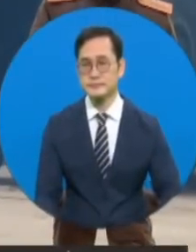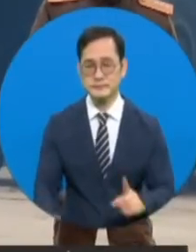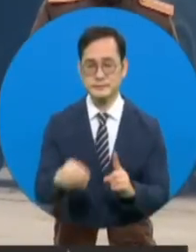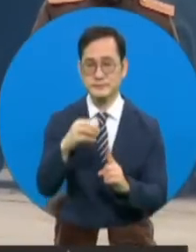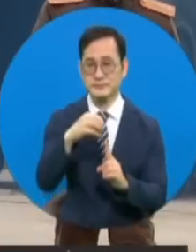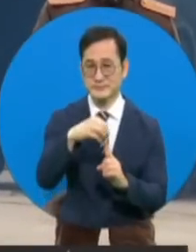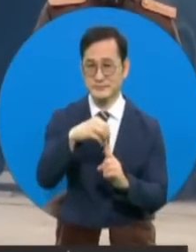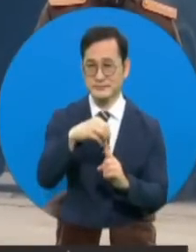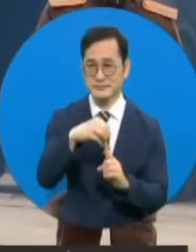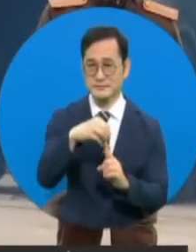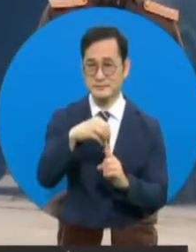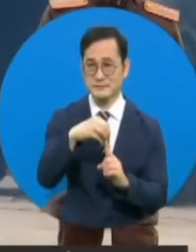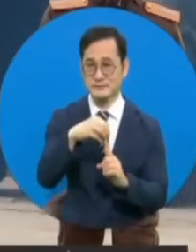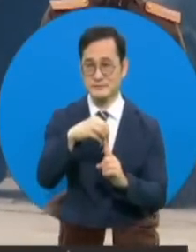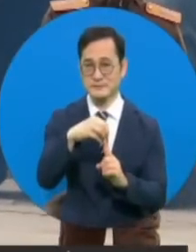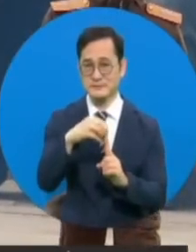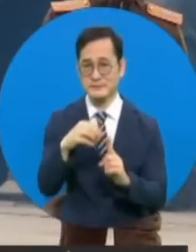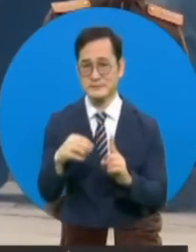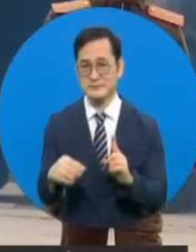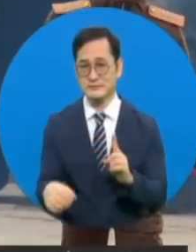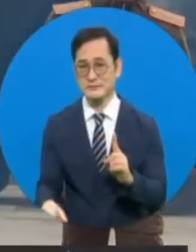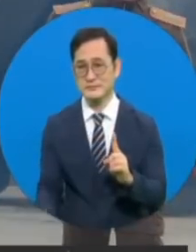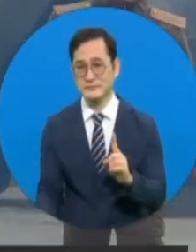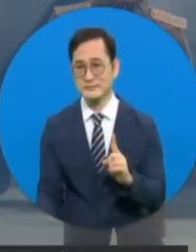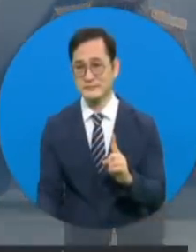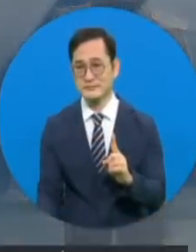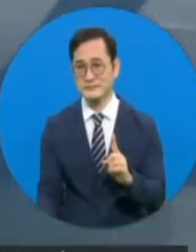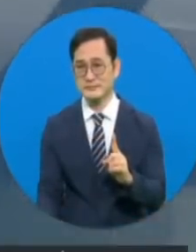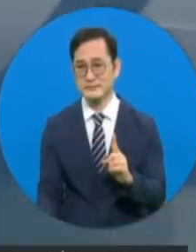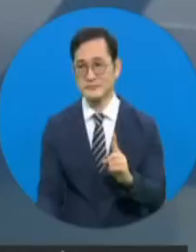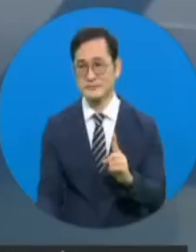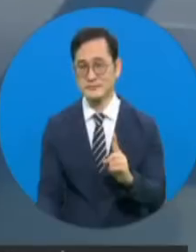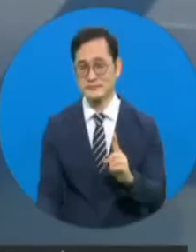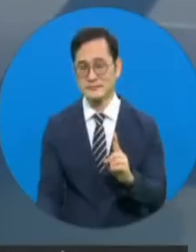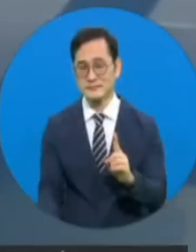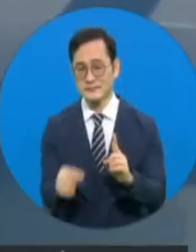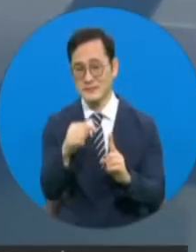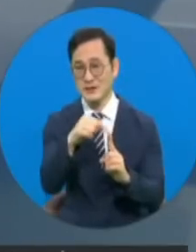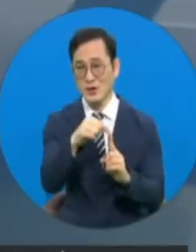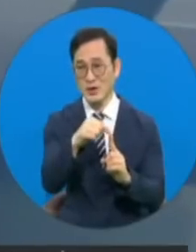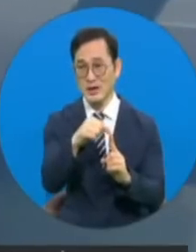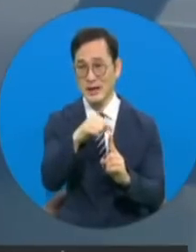점검문이라는 글자가 새겨져 있는데 이번에 우리가 건져 올린 점검문이랑